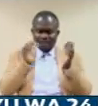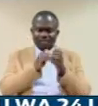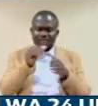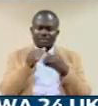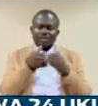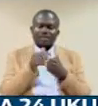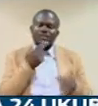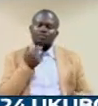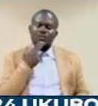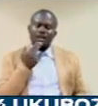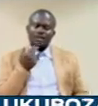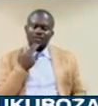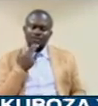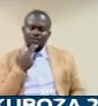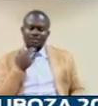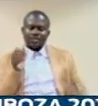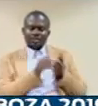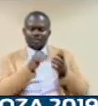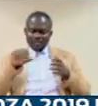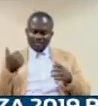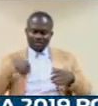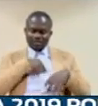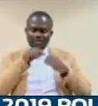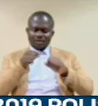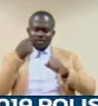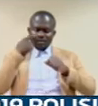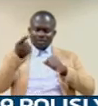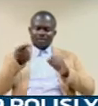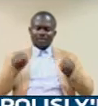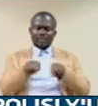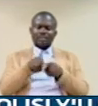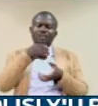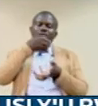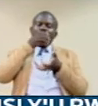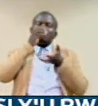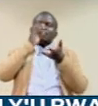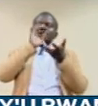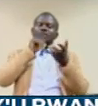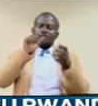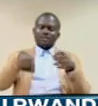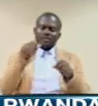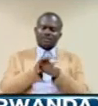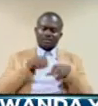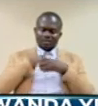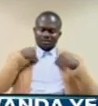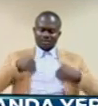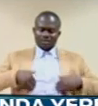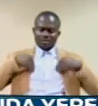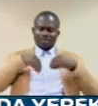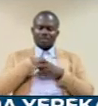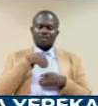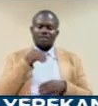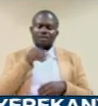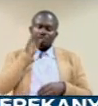ni isukari. Ikindi twavuga hari nk'ibinyobwa bitaba bikenewe cyane mu mubiri nka za